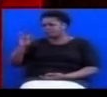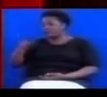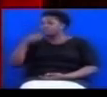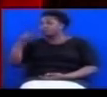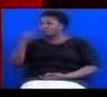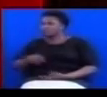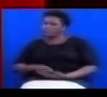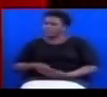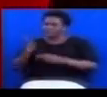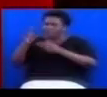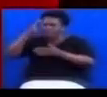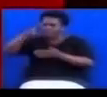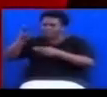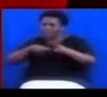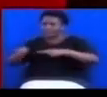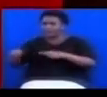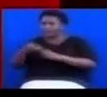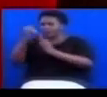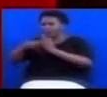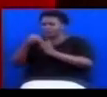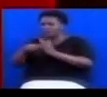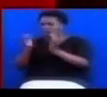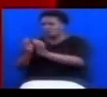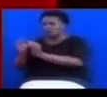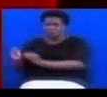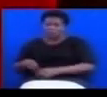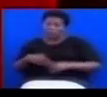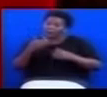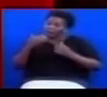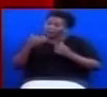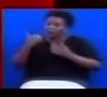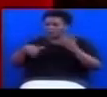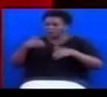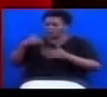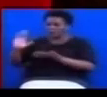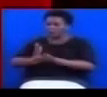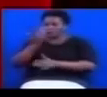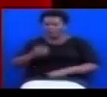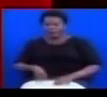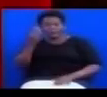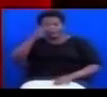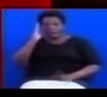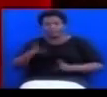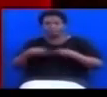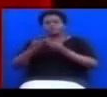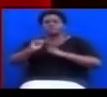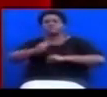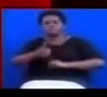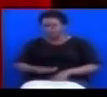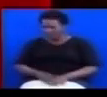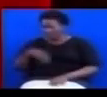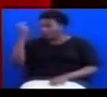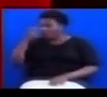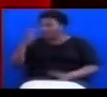Nataka nimtoe wasiwasi mheshimiwa Kapufi na waheshimiwa bunge na wachimbaji wote nchini. Serikali imewapa fursa wa Tanzania kutafuta mbia